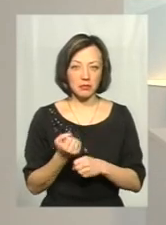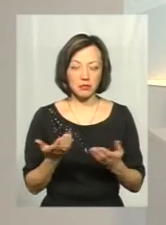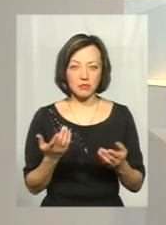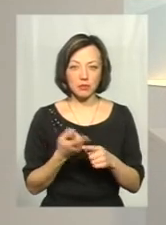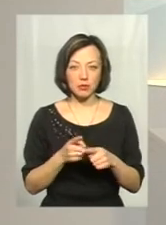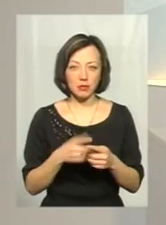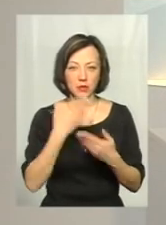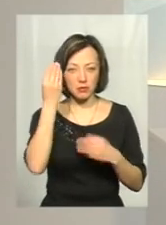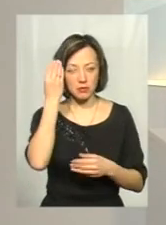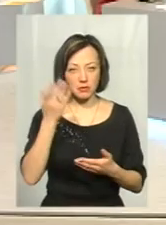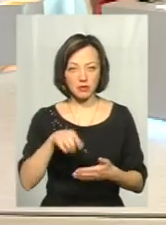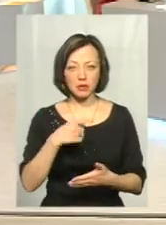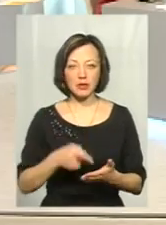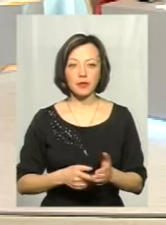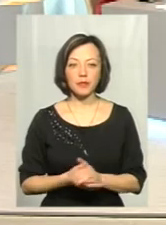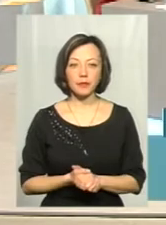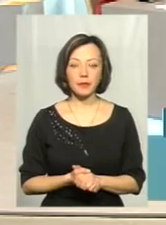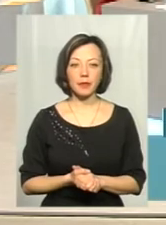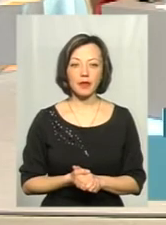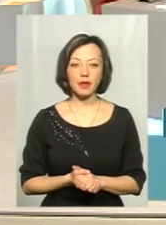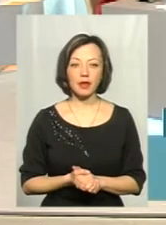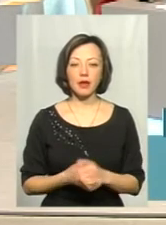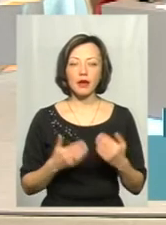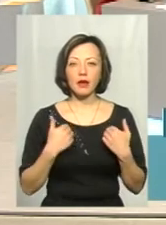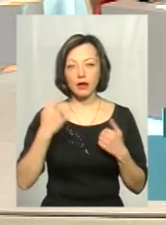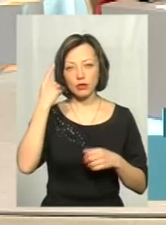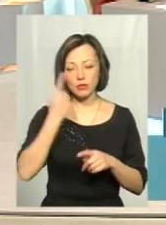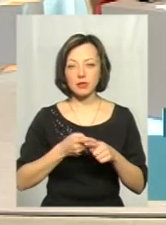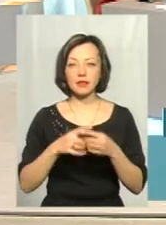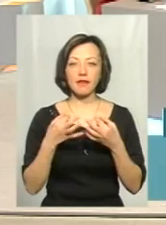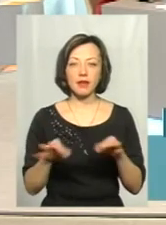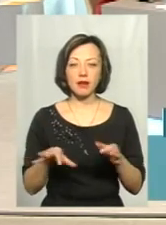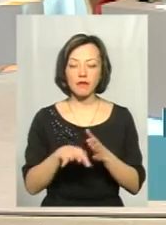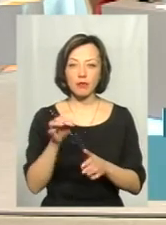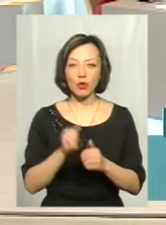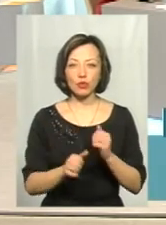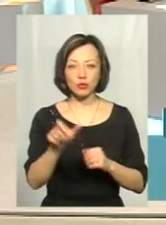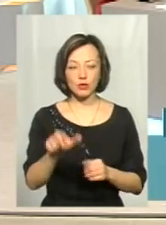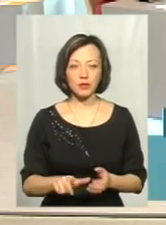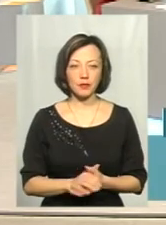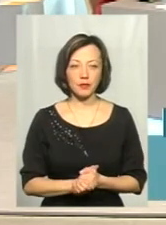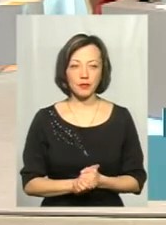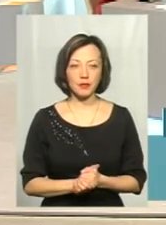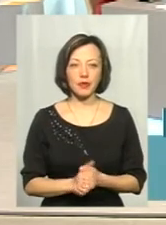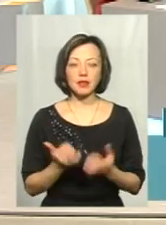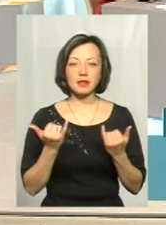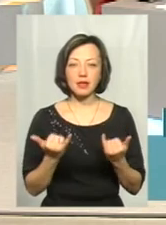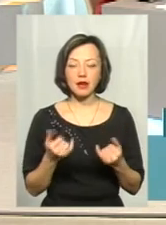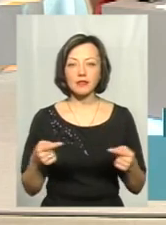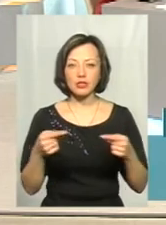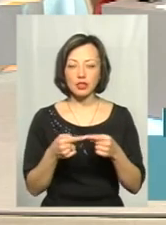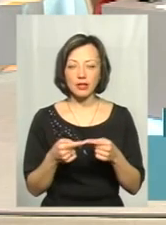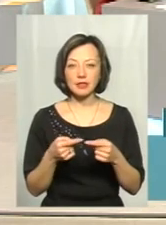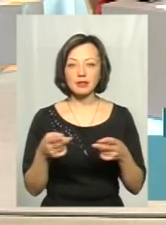взагалі? Ну, я думаю, напевне, це вільний вибір кожної людини. Ну, саме час зараз визначатись з